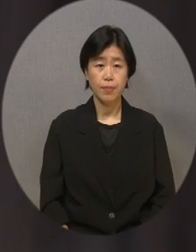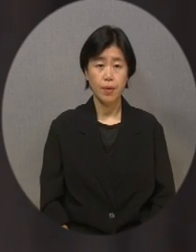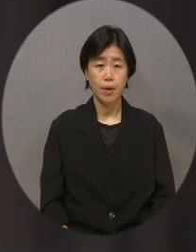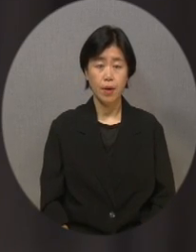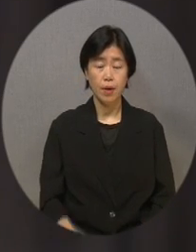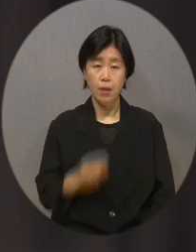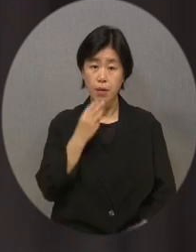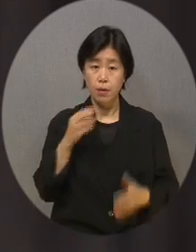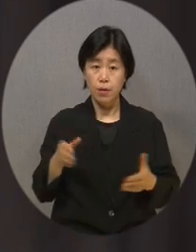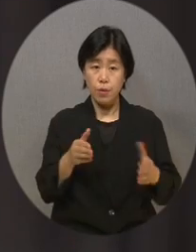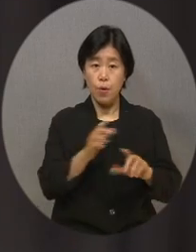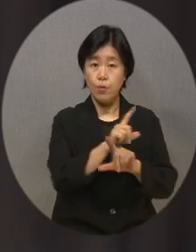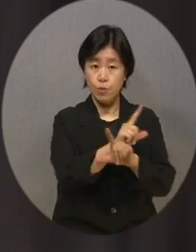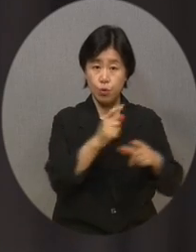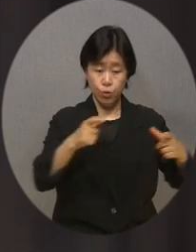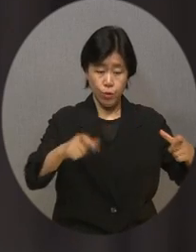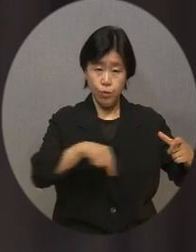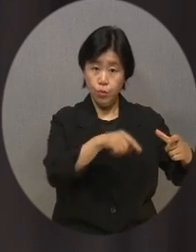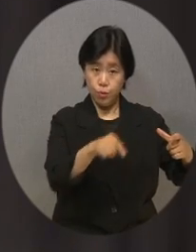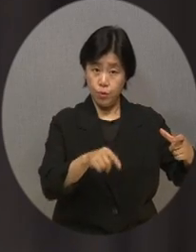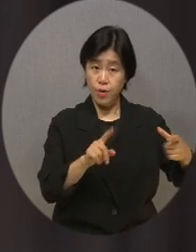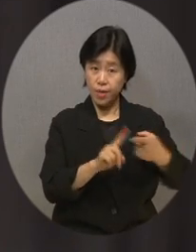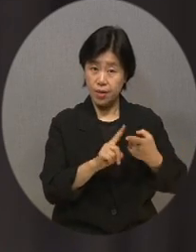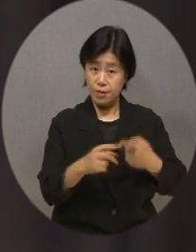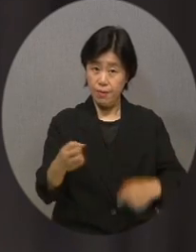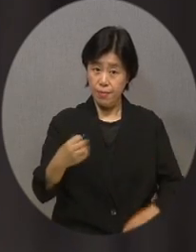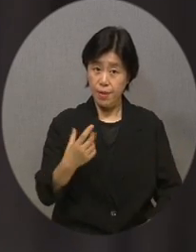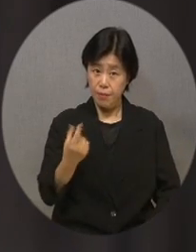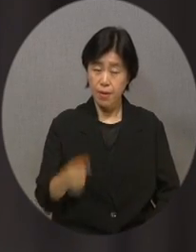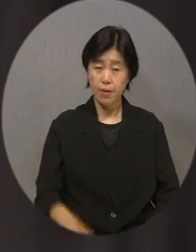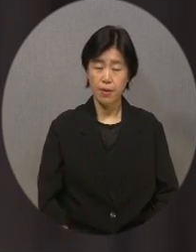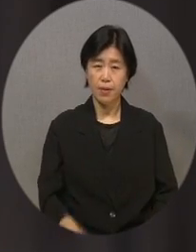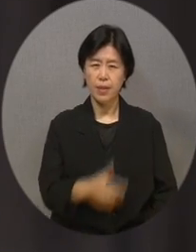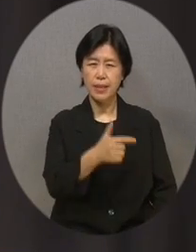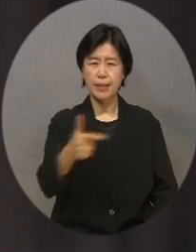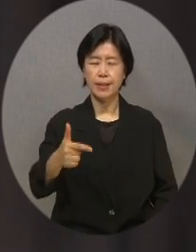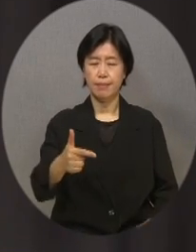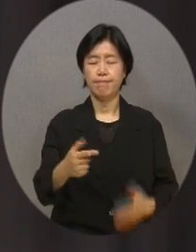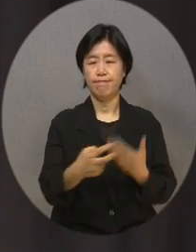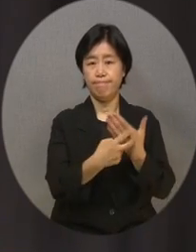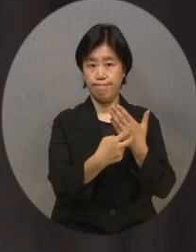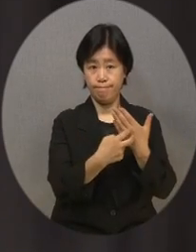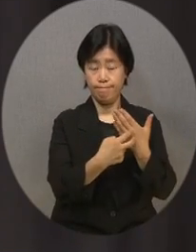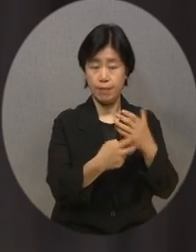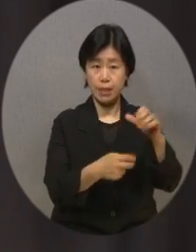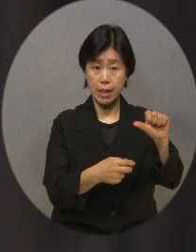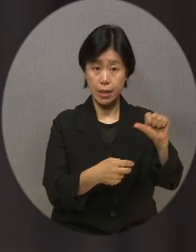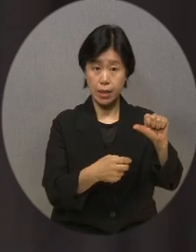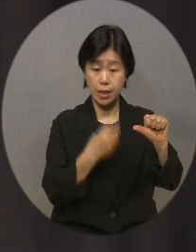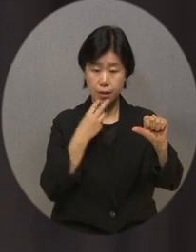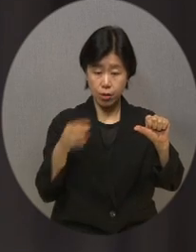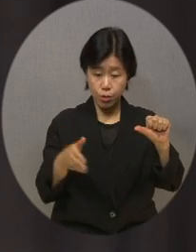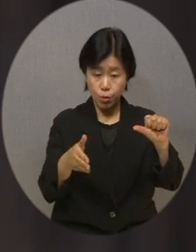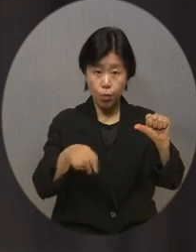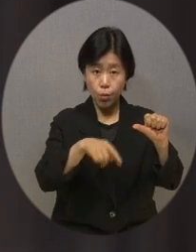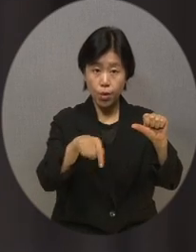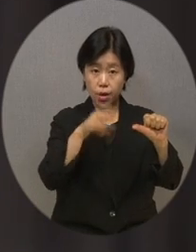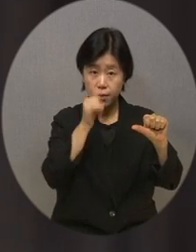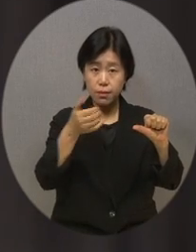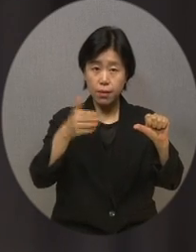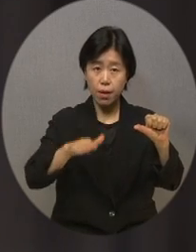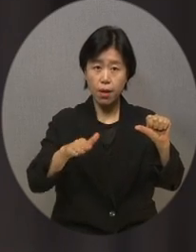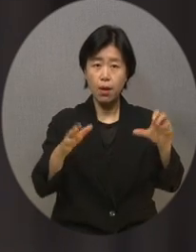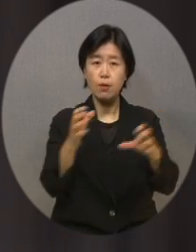사실 의료기관이 상급 의료기관이 5개, 그게 다 남부쪽에 치우쳐져 있고